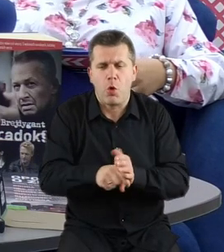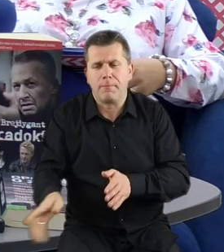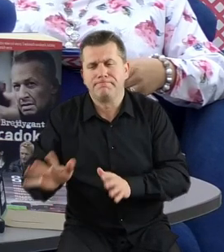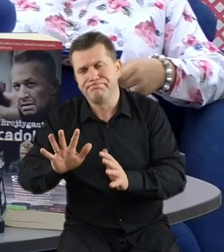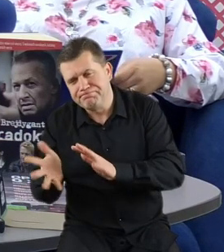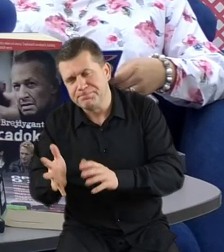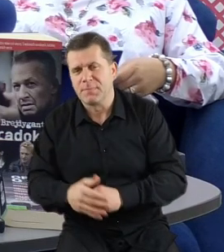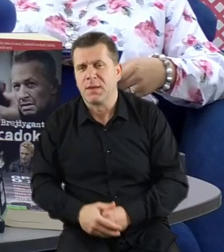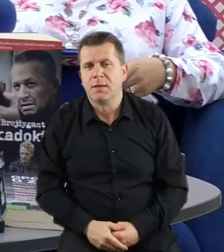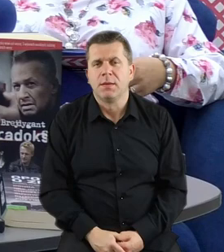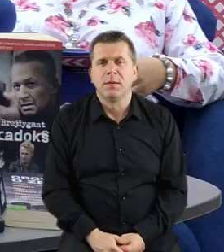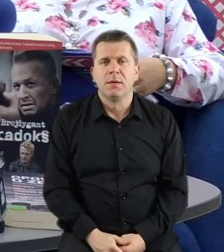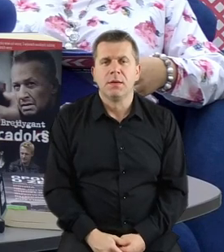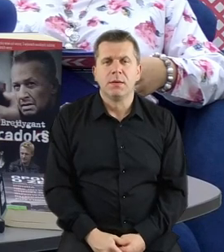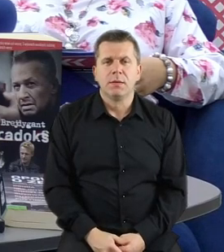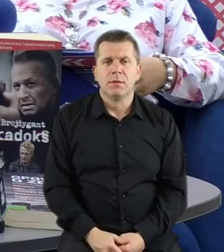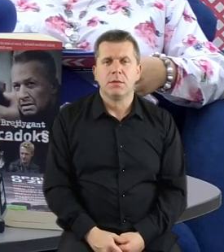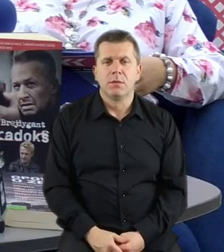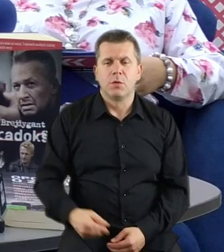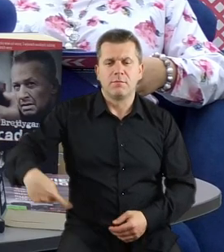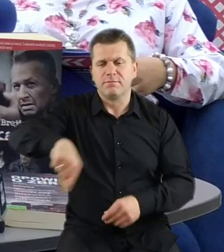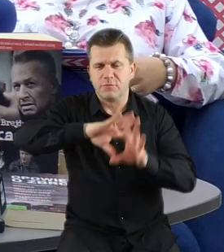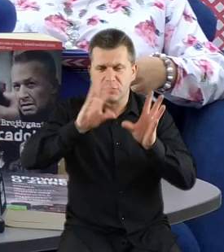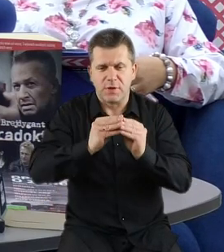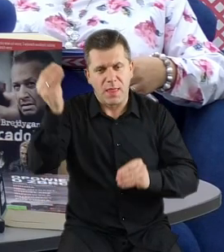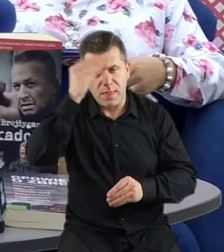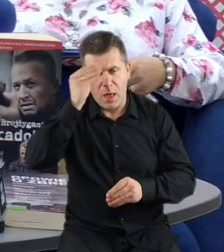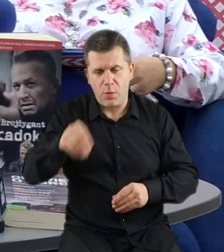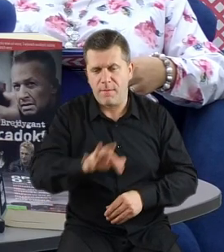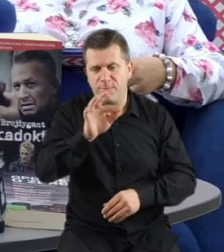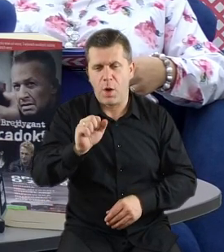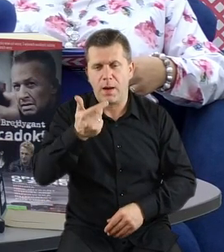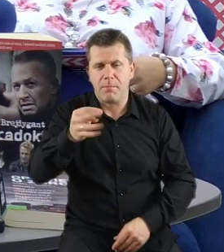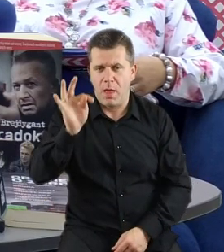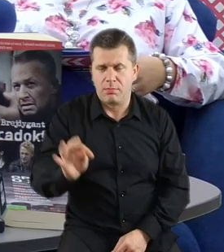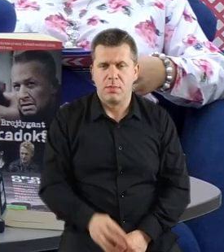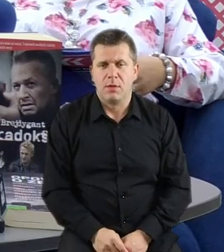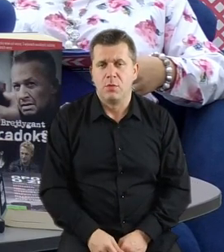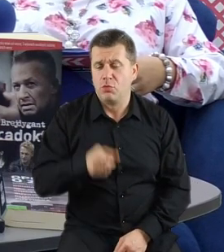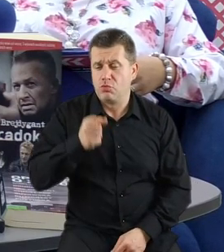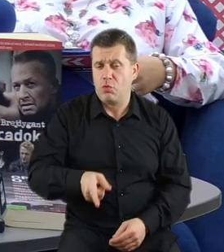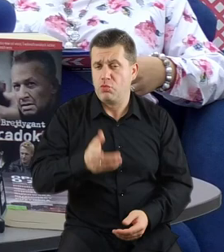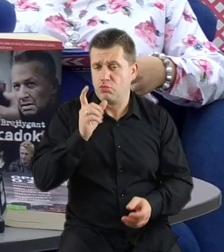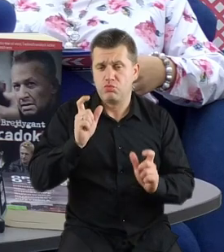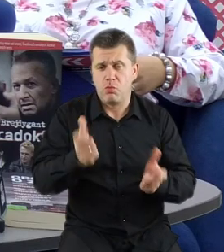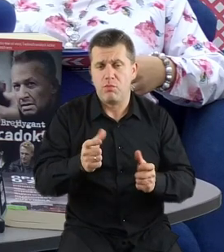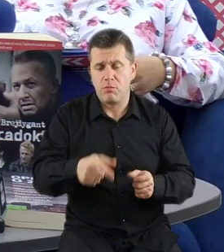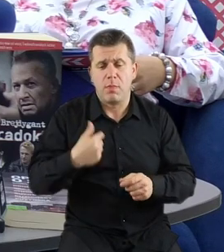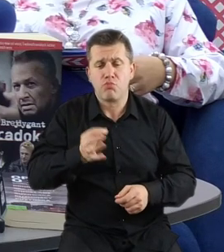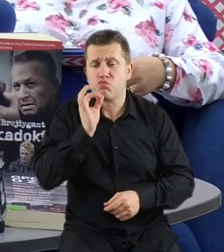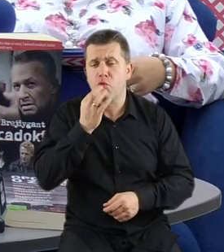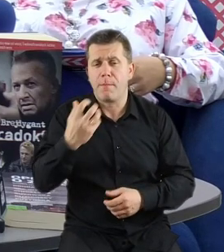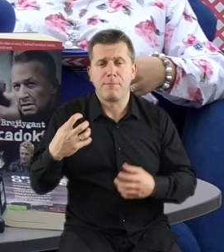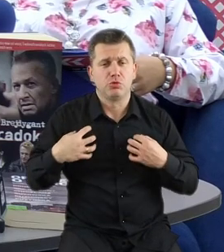dobrych. W każdym razie z tego się nauczyłem tego formatu, no więc już to, co w tym